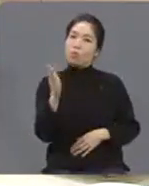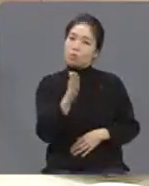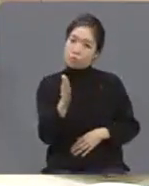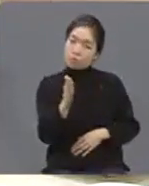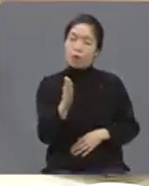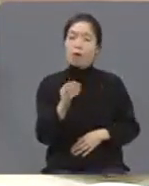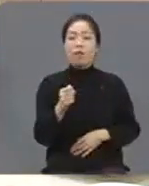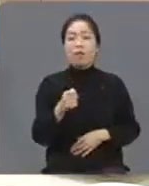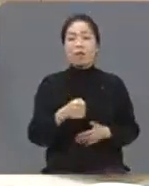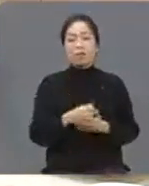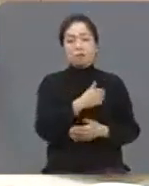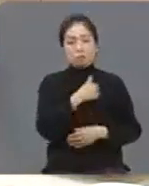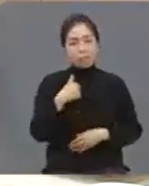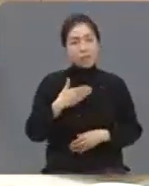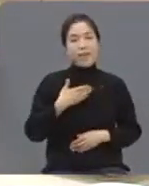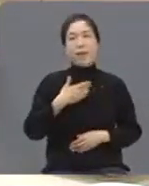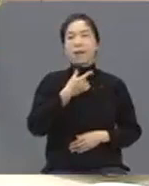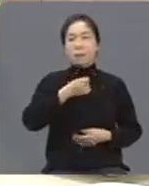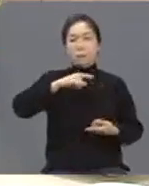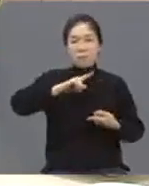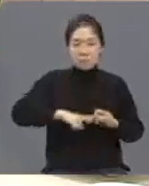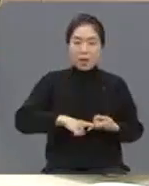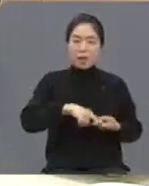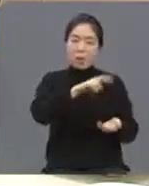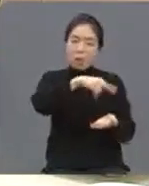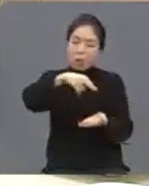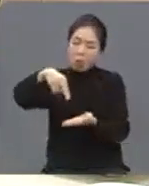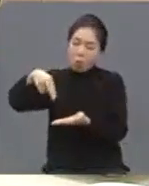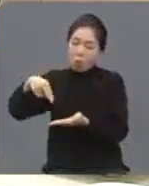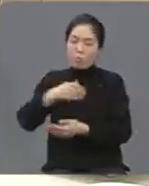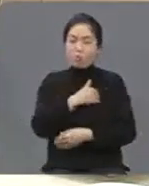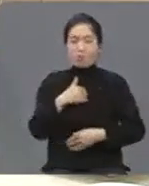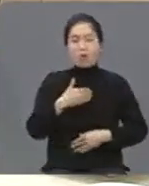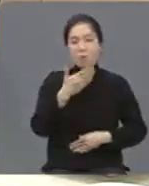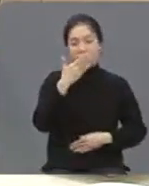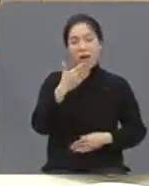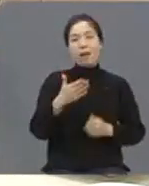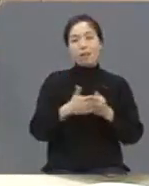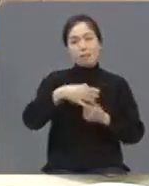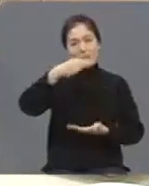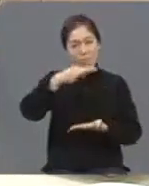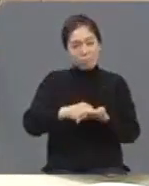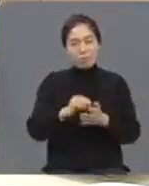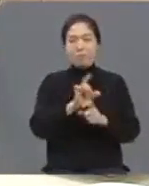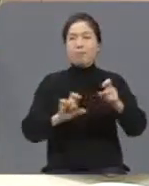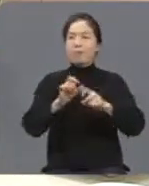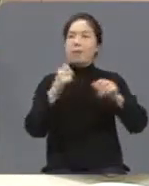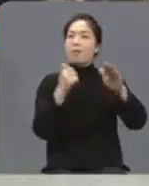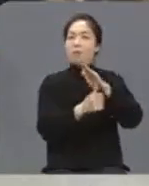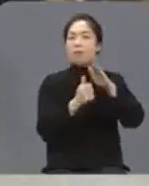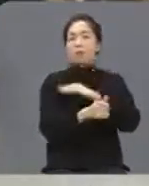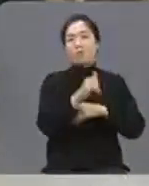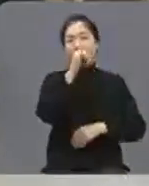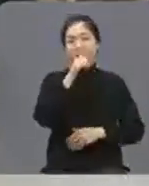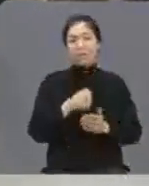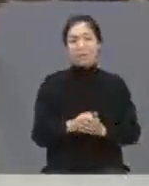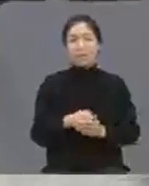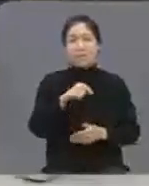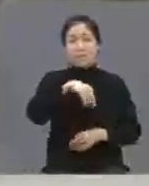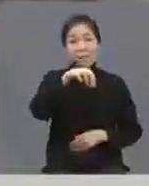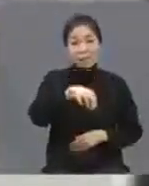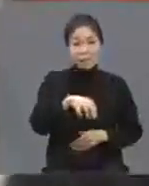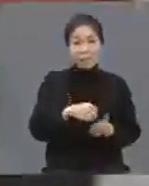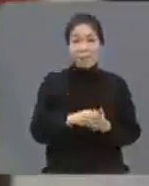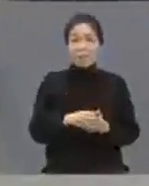6천원이면 충분히 내 먹을 수 있는 거 부식으로 먹을 수 있으니까 저럼 해서 더 오게 되고이 군내